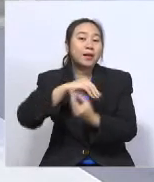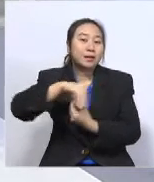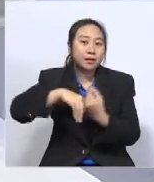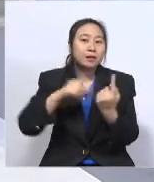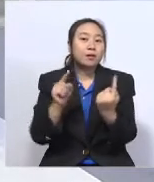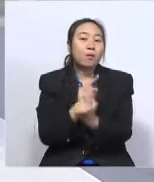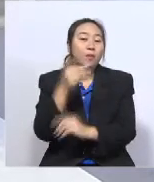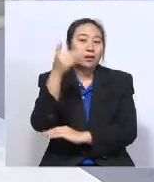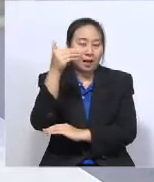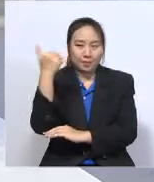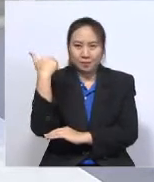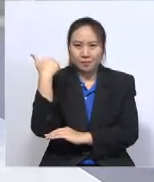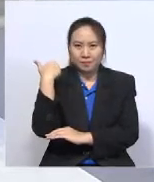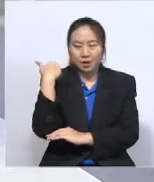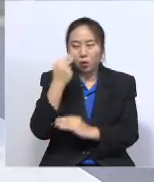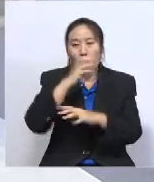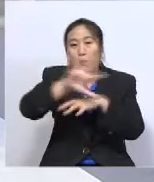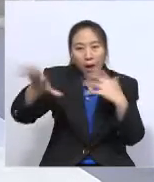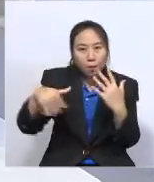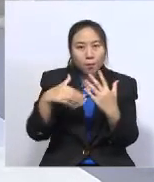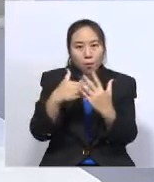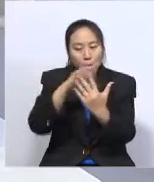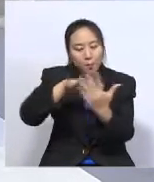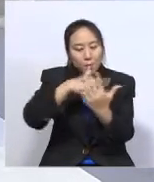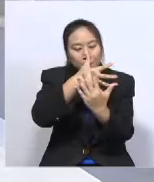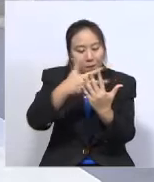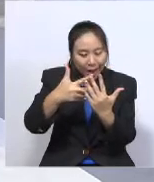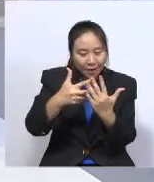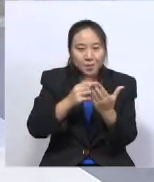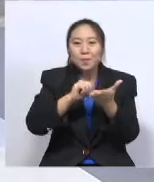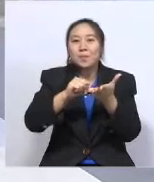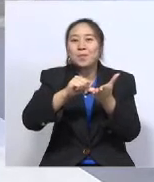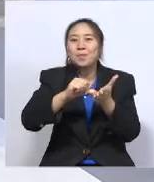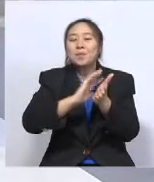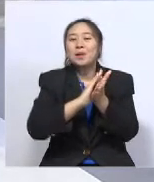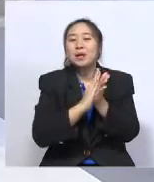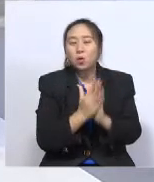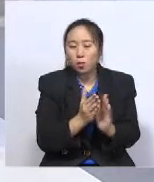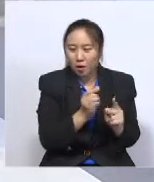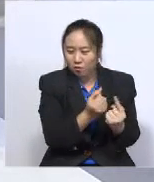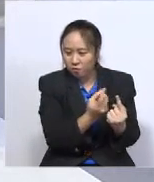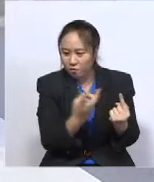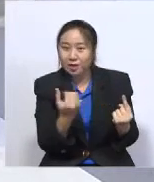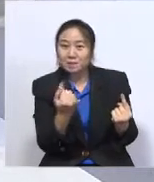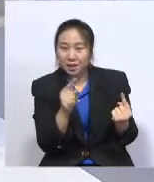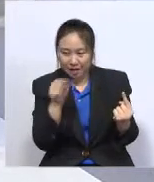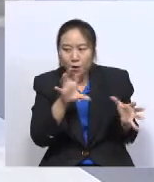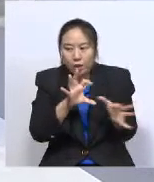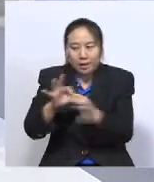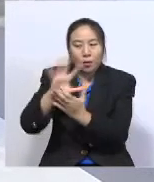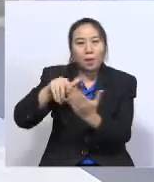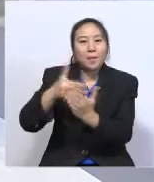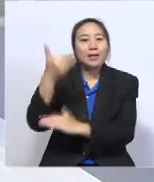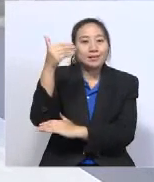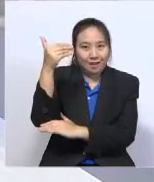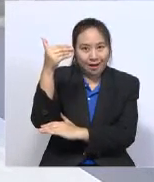จและสังคมแห่งชาติมีการเปิดเผยภาพรวมของการชี้แจงแผนปฏิรูปทั้ง11ด้านนะครับว่าต้องสอดคล้องกับยุทธศาสตร์ชาติและก็เป็นไปตามกร